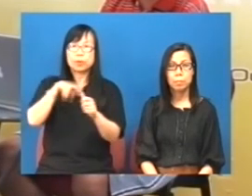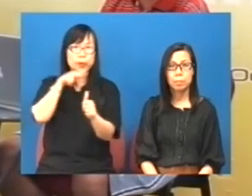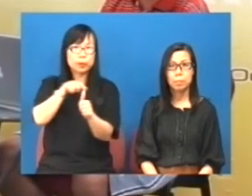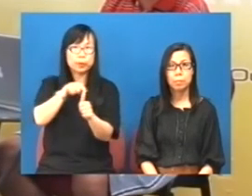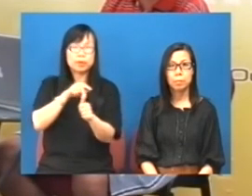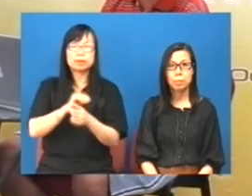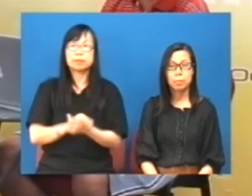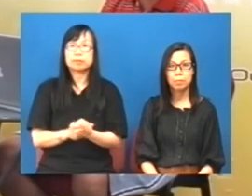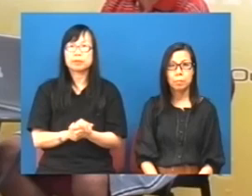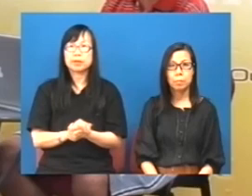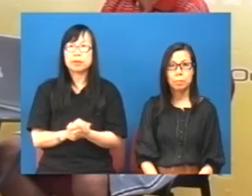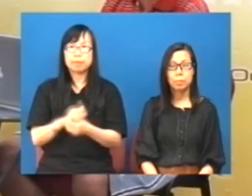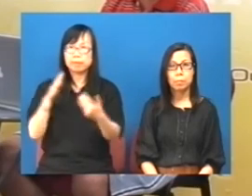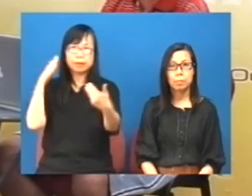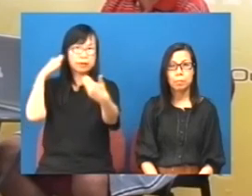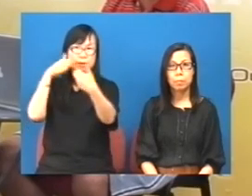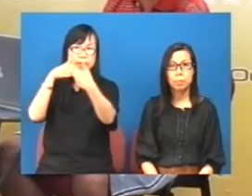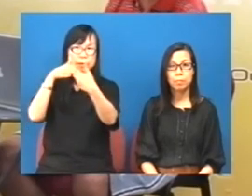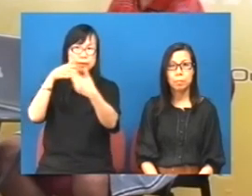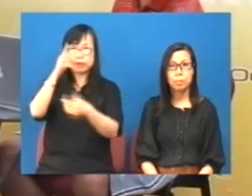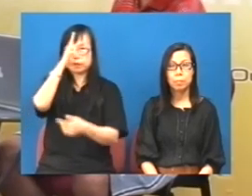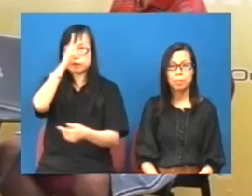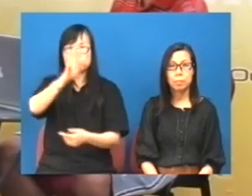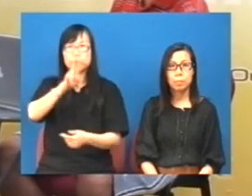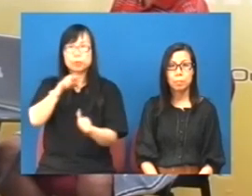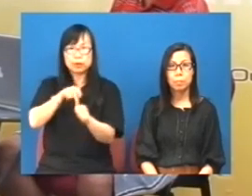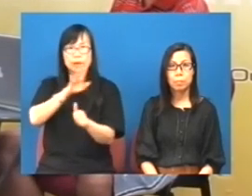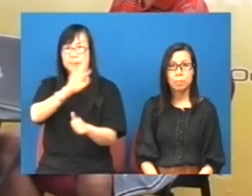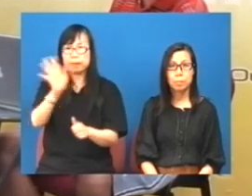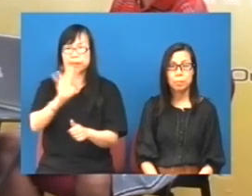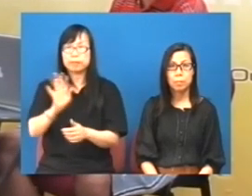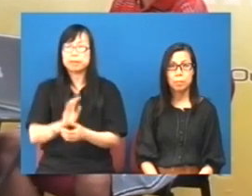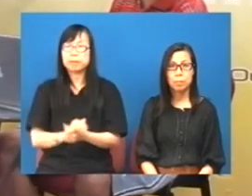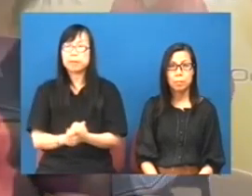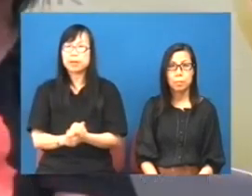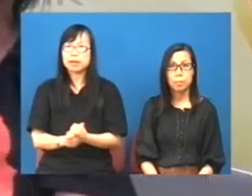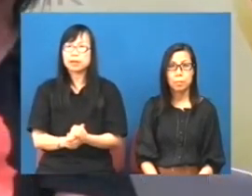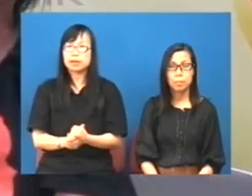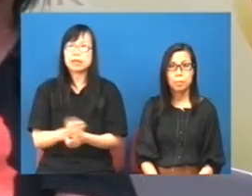不是由政府去管不是不是